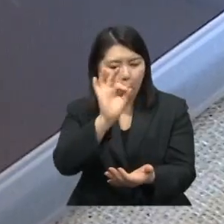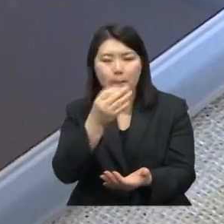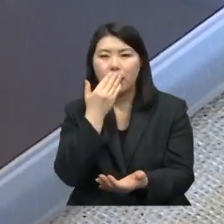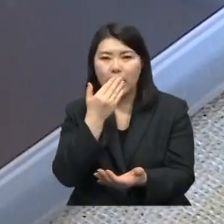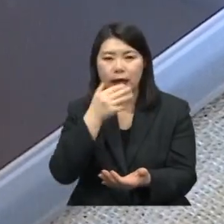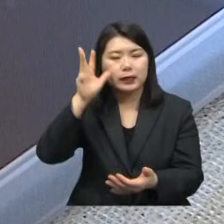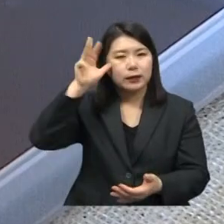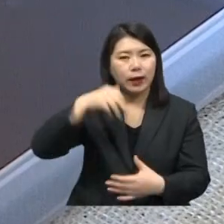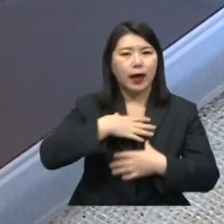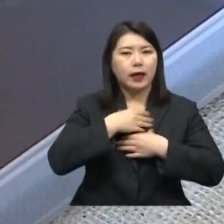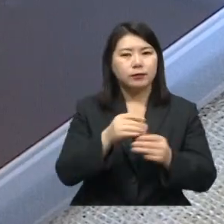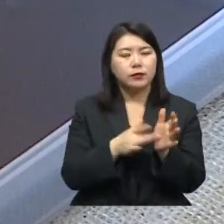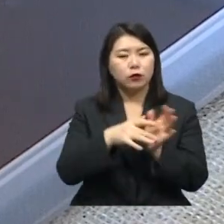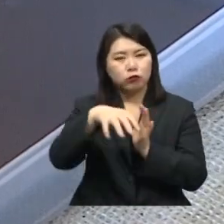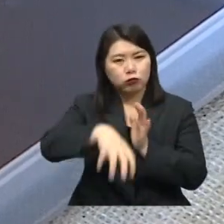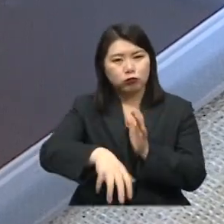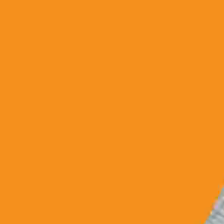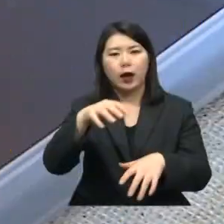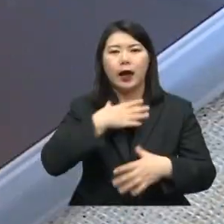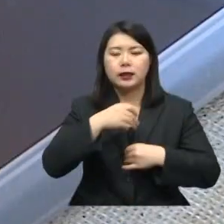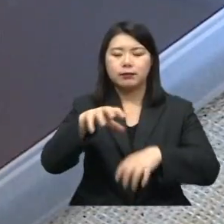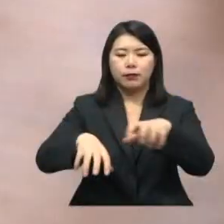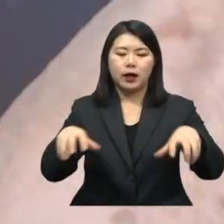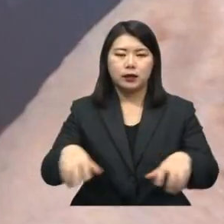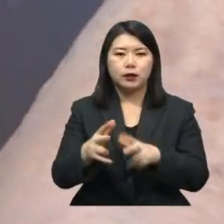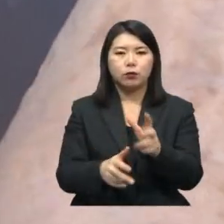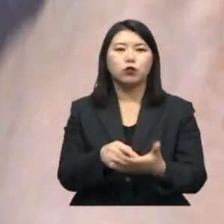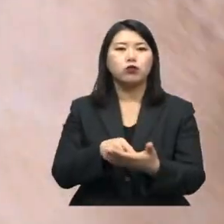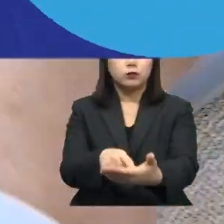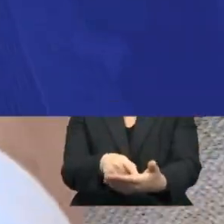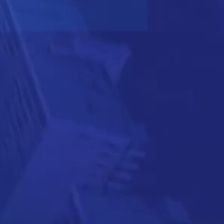치매 안심약국 등의 사업도 추진할 계획이라고